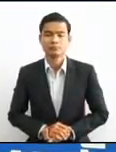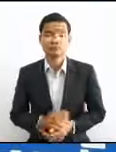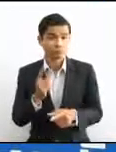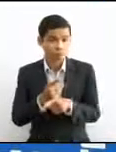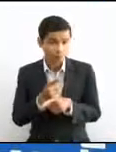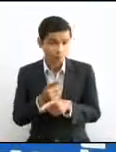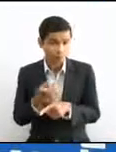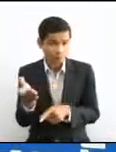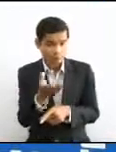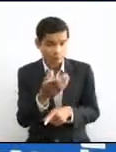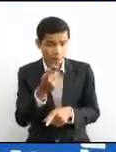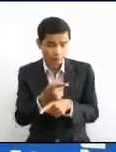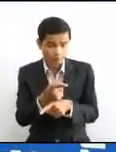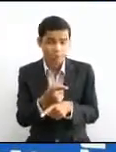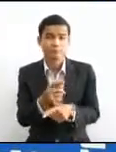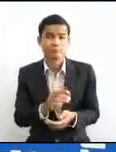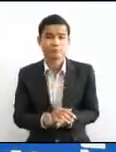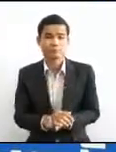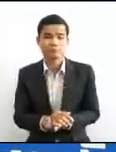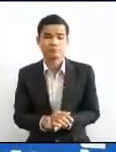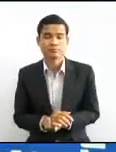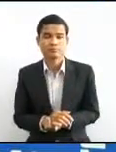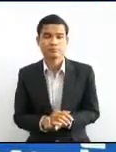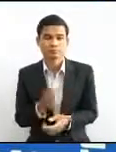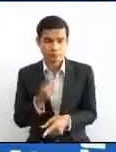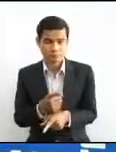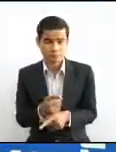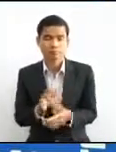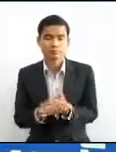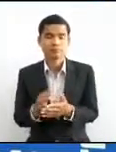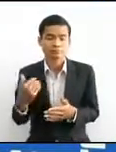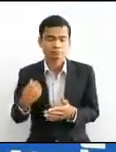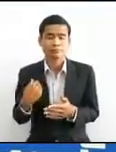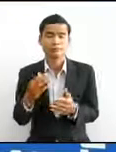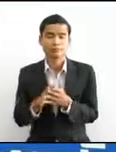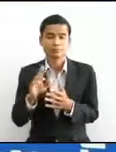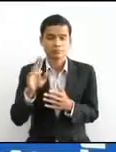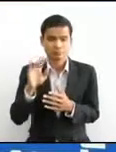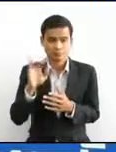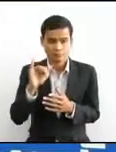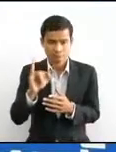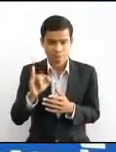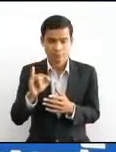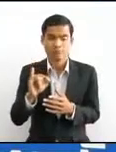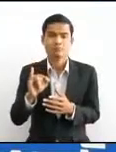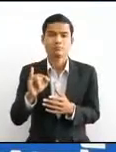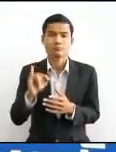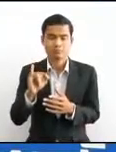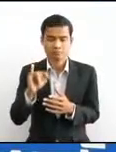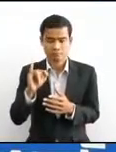trả lời con chà cứ ai ong miến o sẽ ai